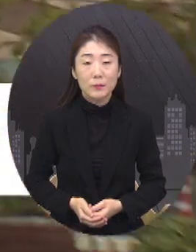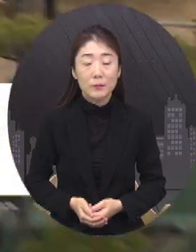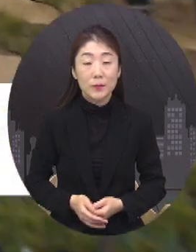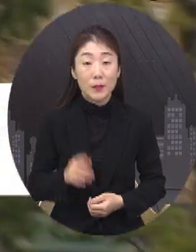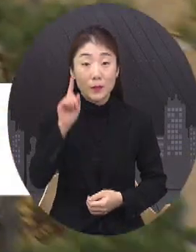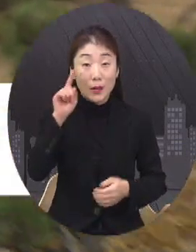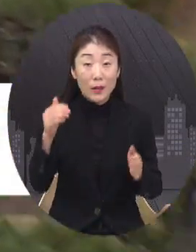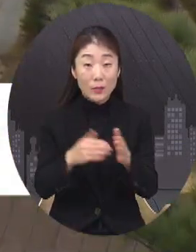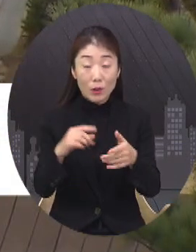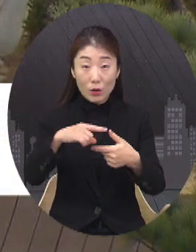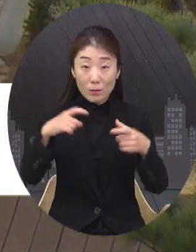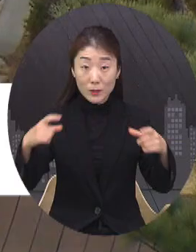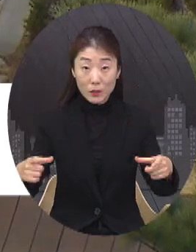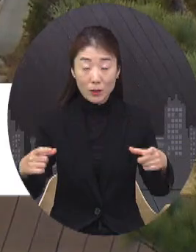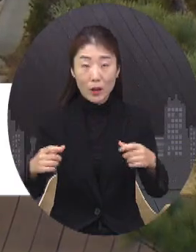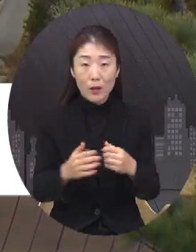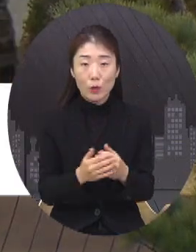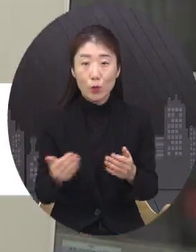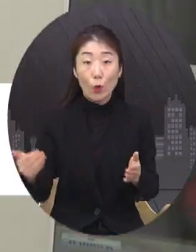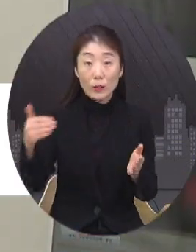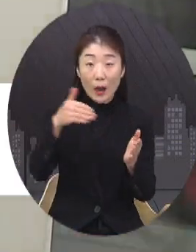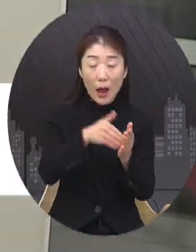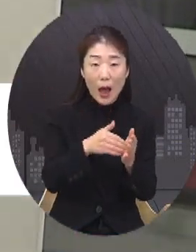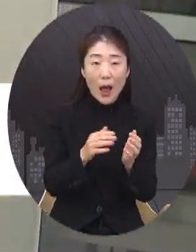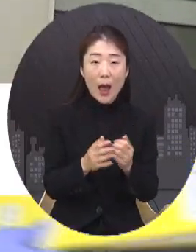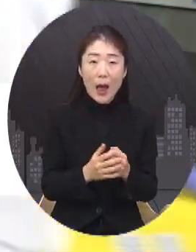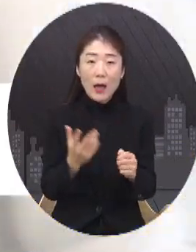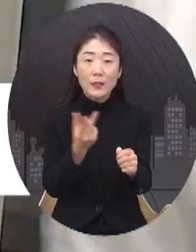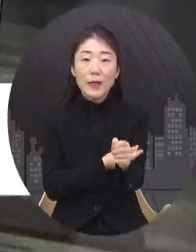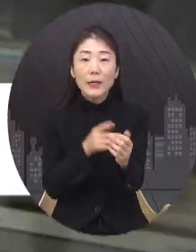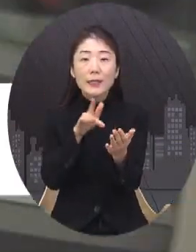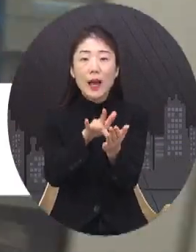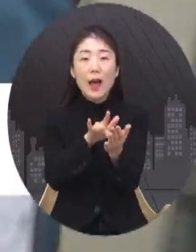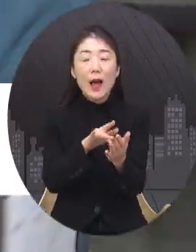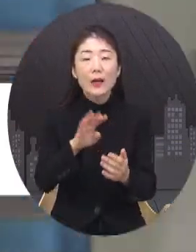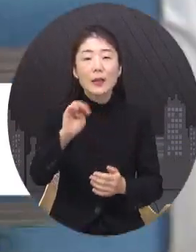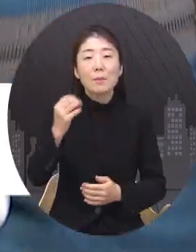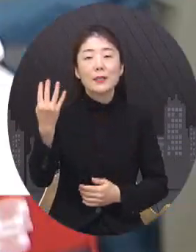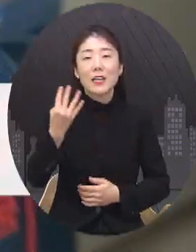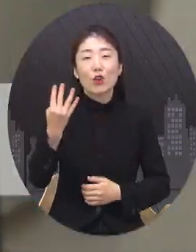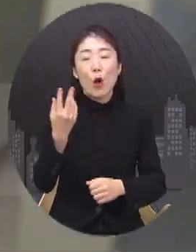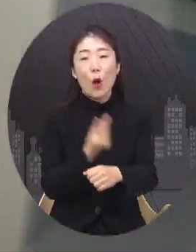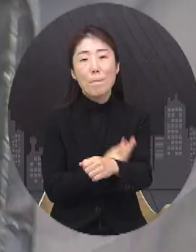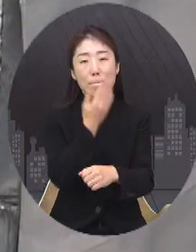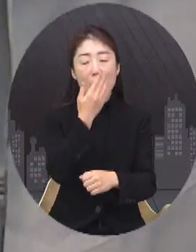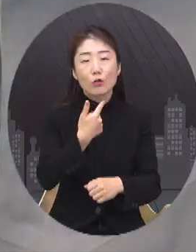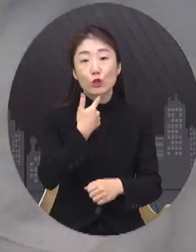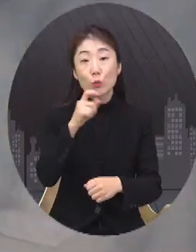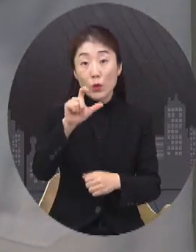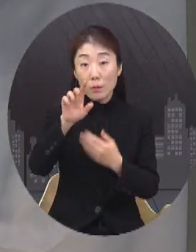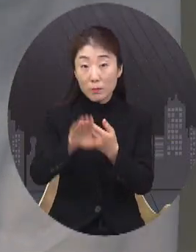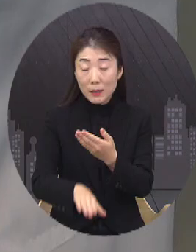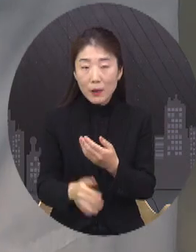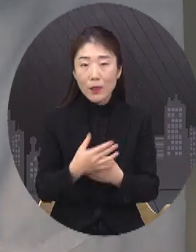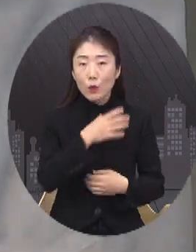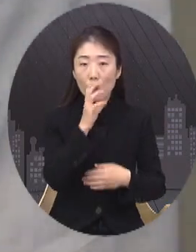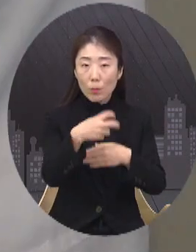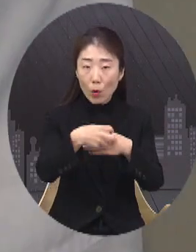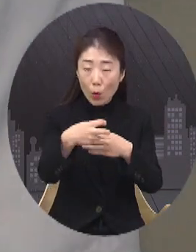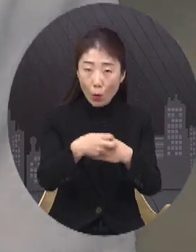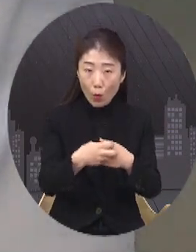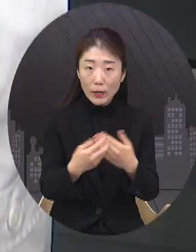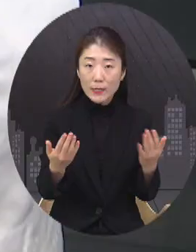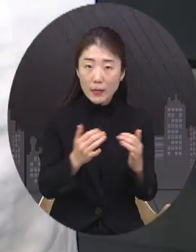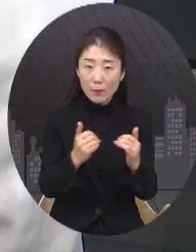내일까지 경남의 도착할 아스트라제네카 백신은 3만 4천여명 분 마 65세 미만 의 요양 병원 입소자